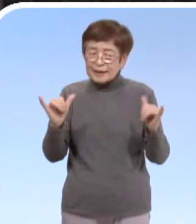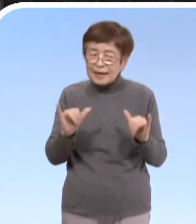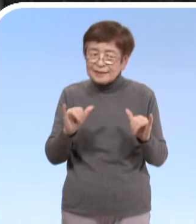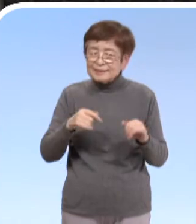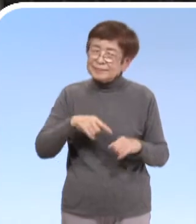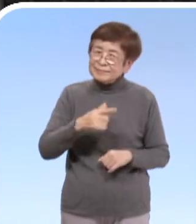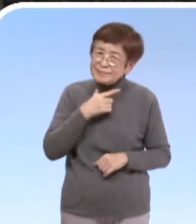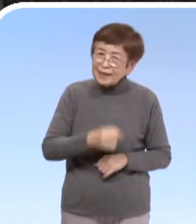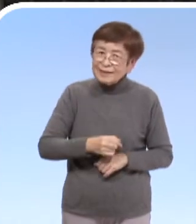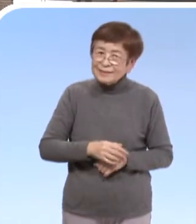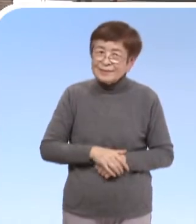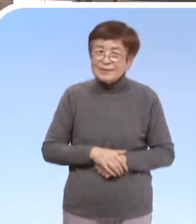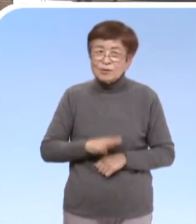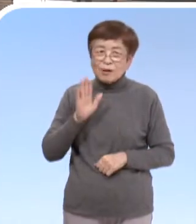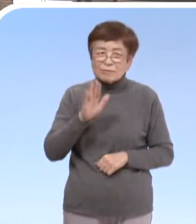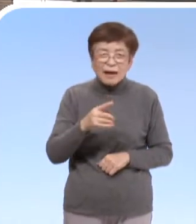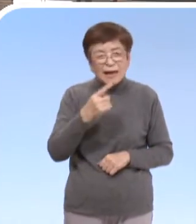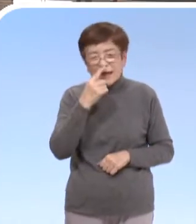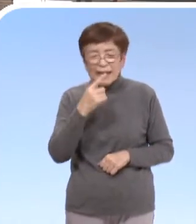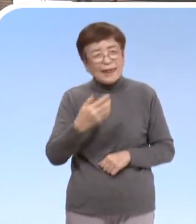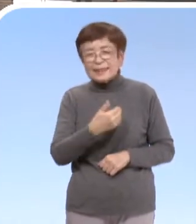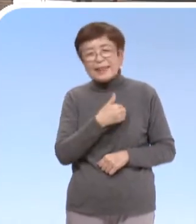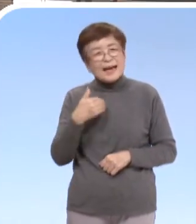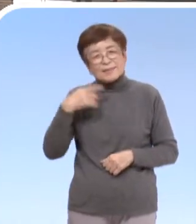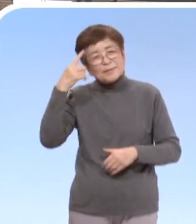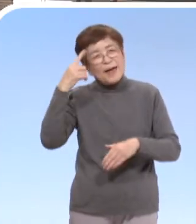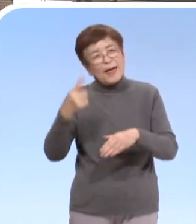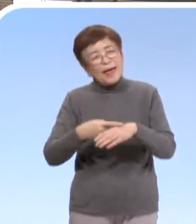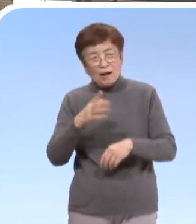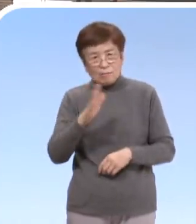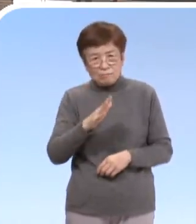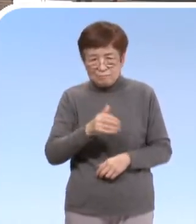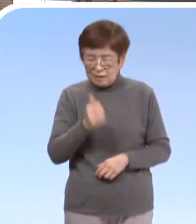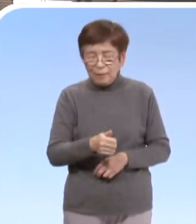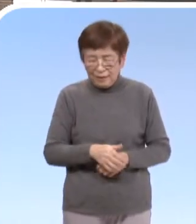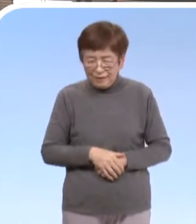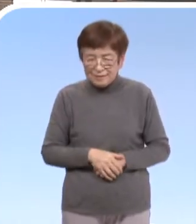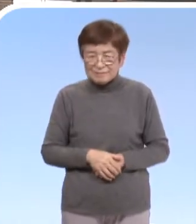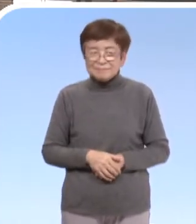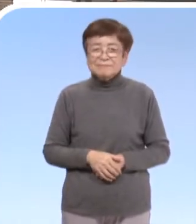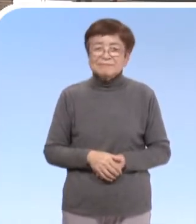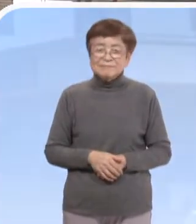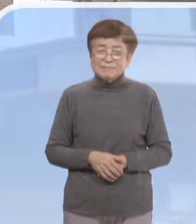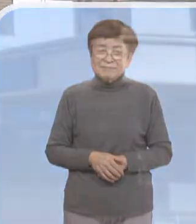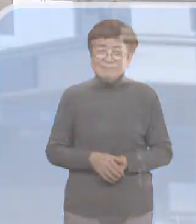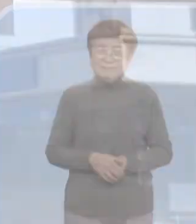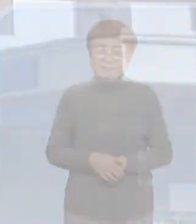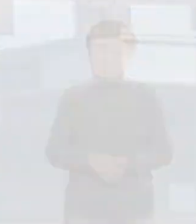していきたいもんですね。これくらい大丈夫やっていう気持ちは気持ちですよ。